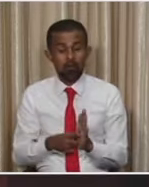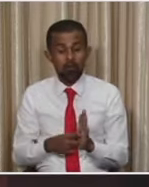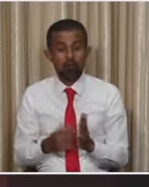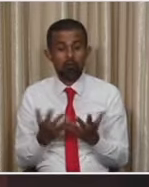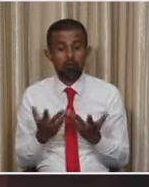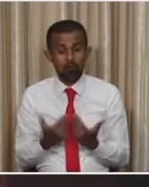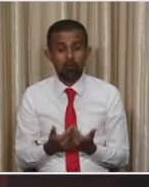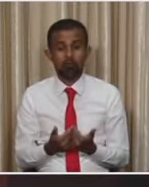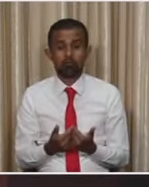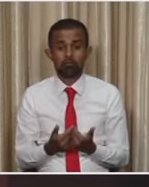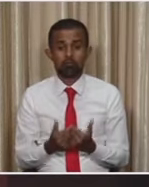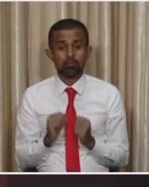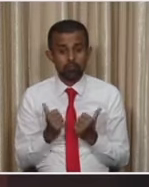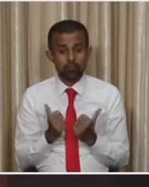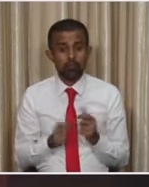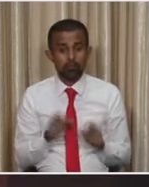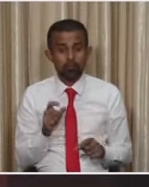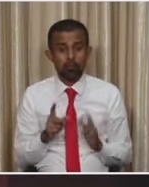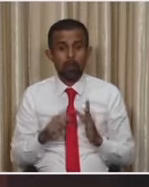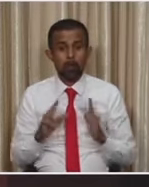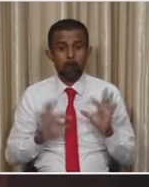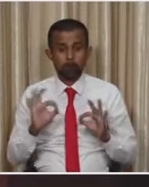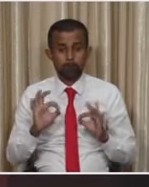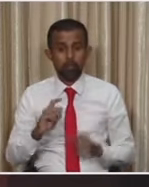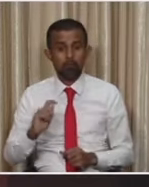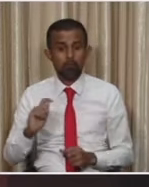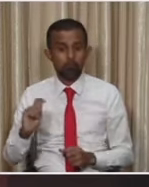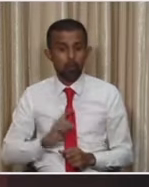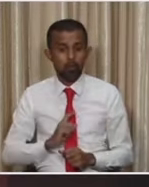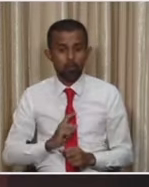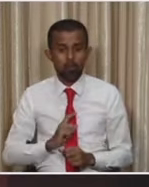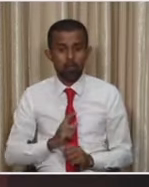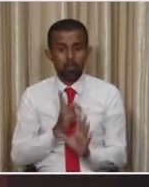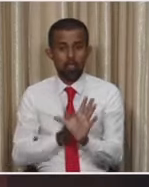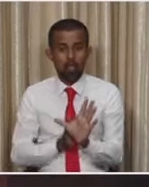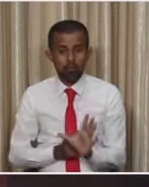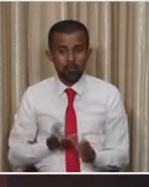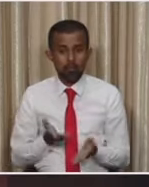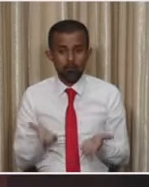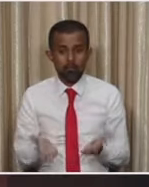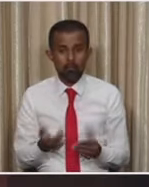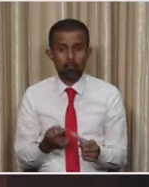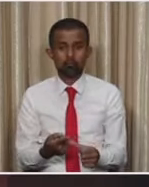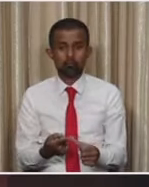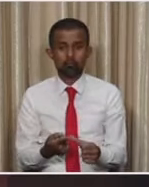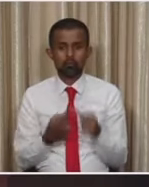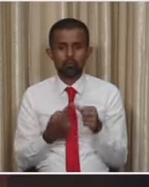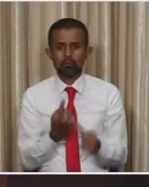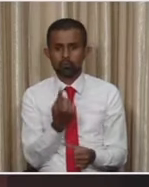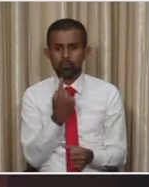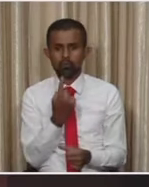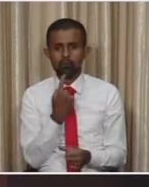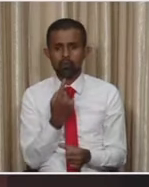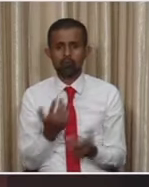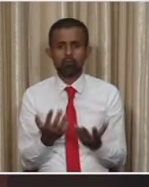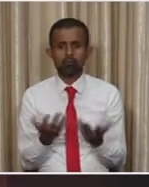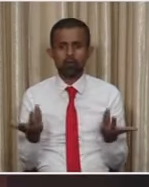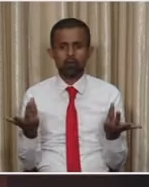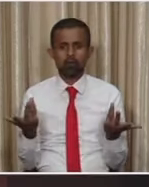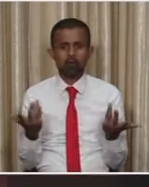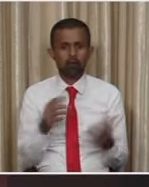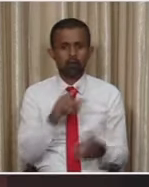ගණනක් ජීවත් වෙන්නේ මේ පොලියෙන්. ඒතොර හැමදාම මේ පාර්ලිමේන්තුවේ උත්තර දෙනවා, නෑ නෑ දැන්